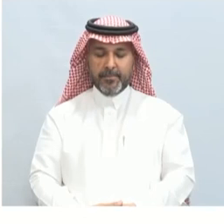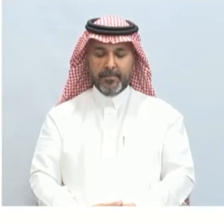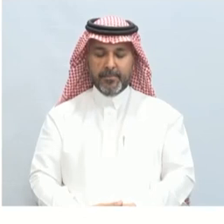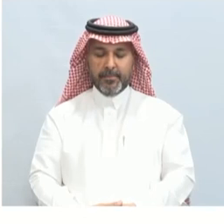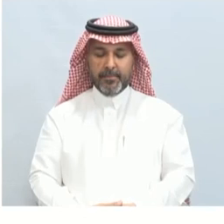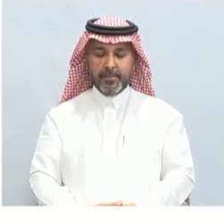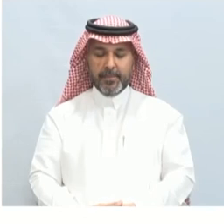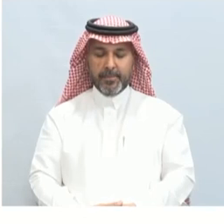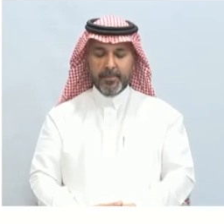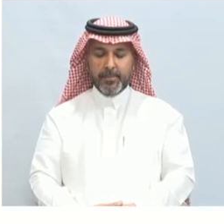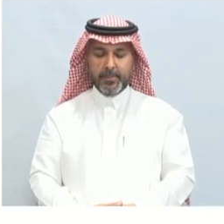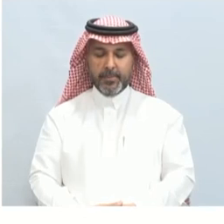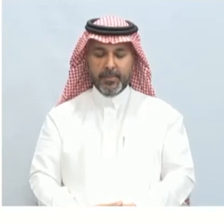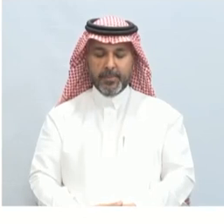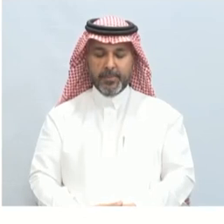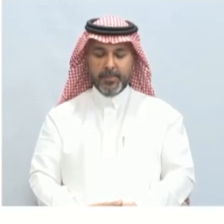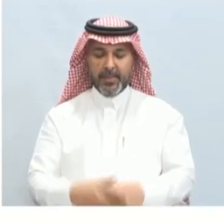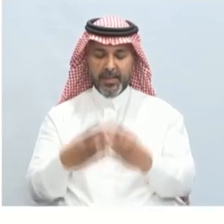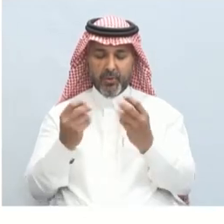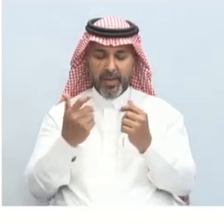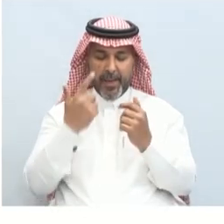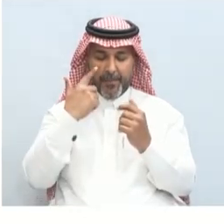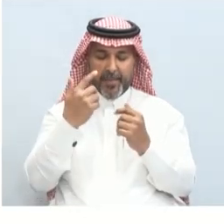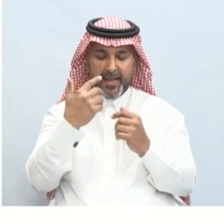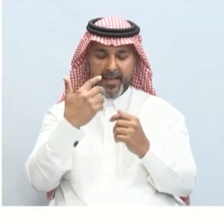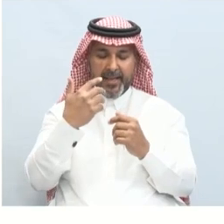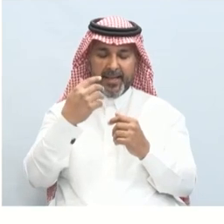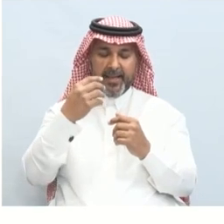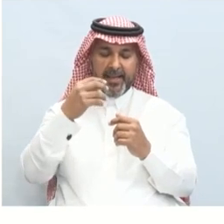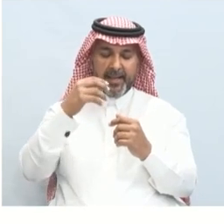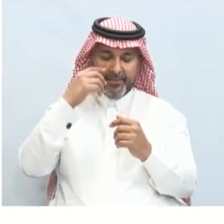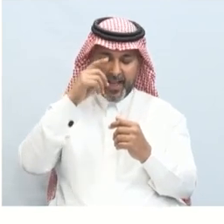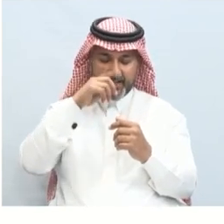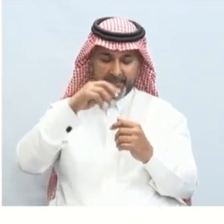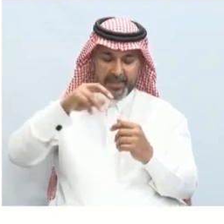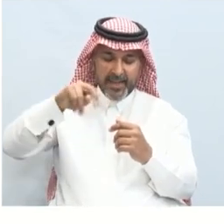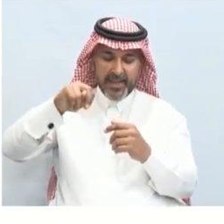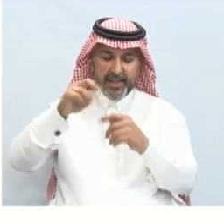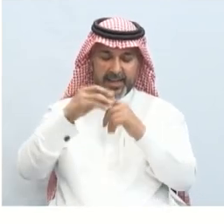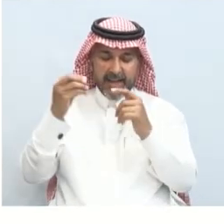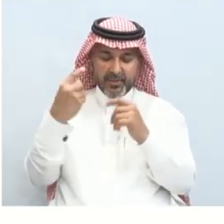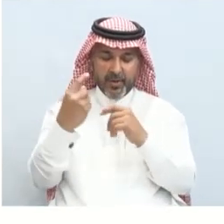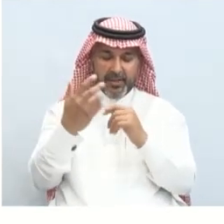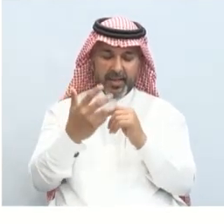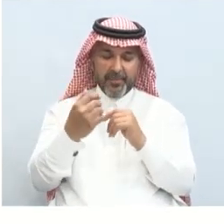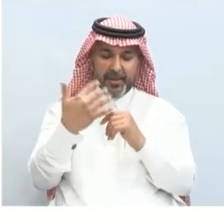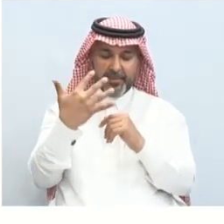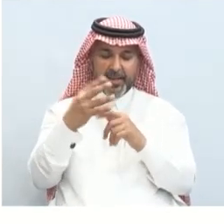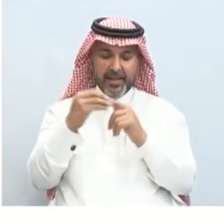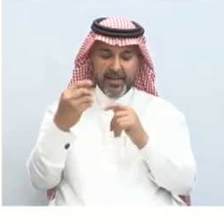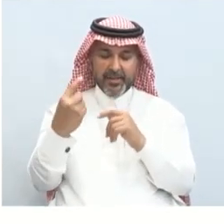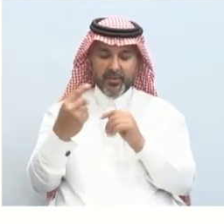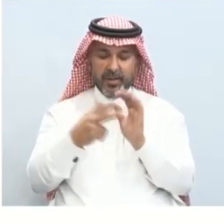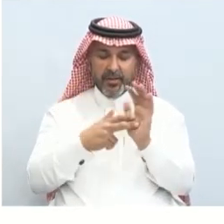فضاء العينه حيكون عباره عن ان ناقص 1 فكتوريا طيب هم كم شخص هم خمسه